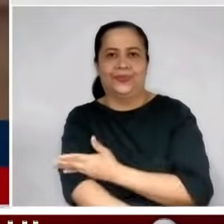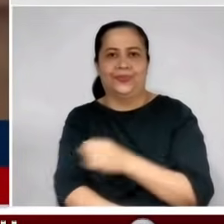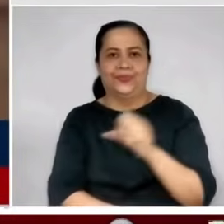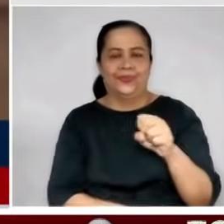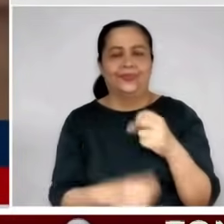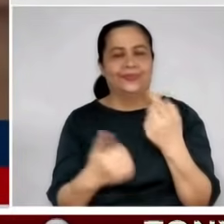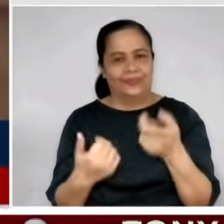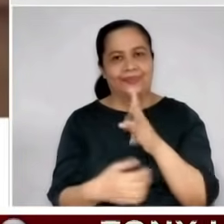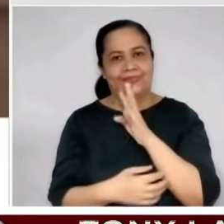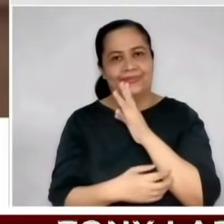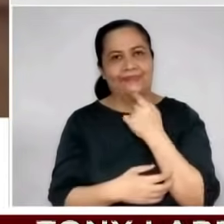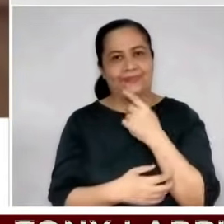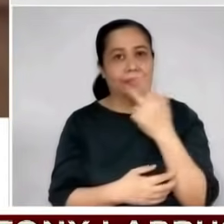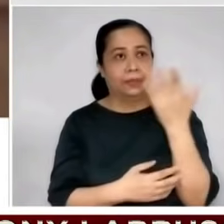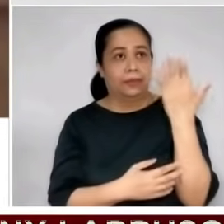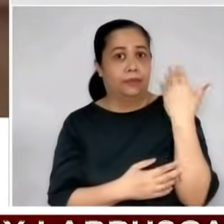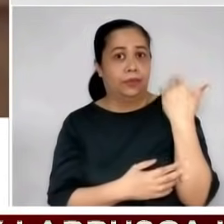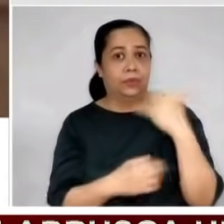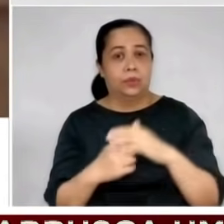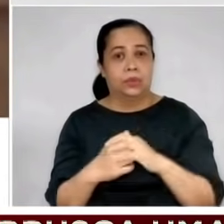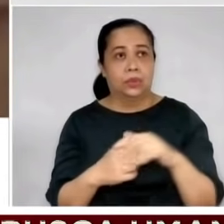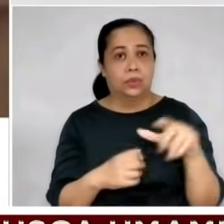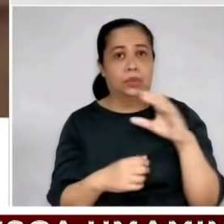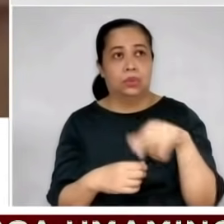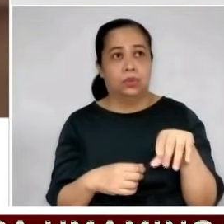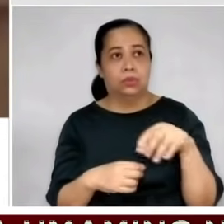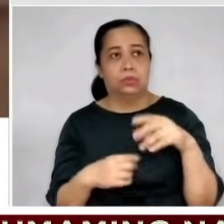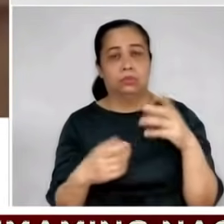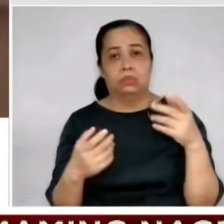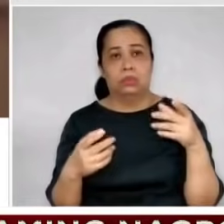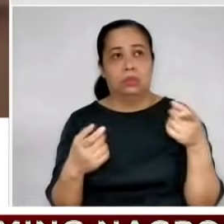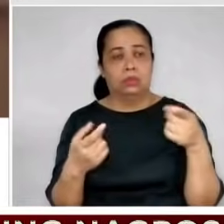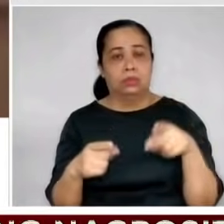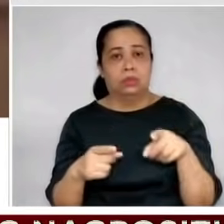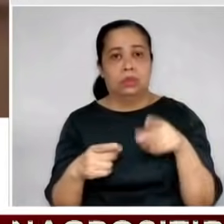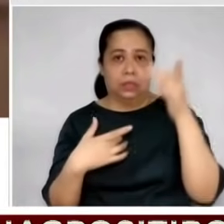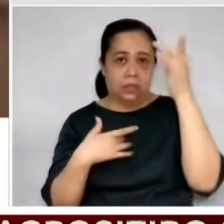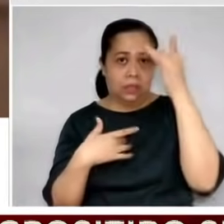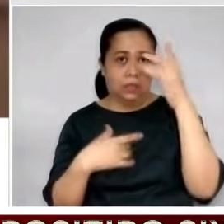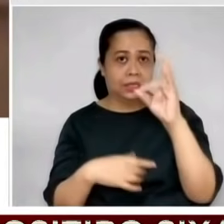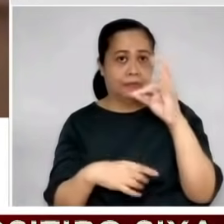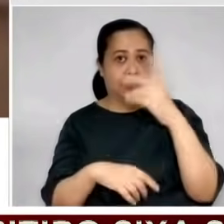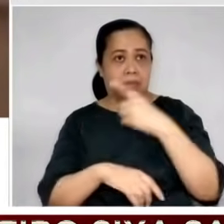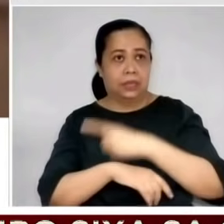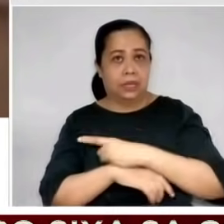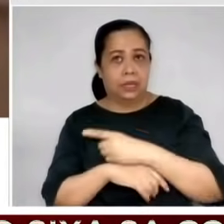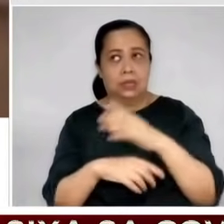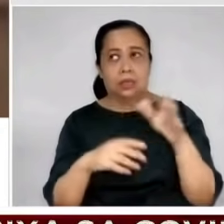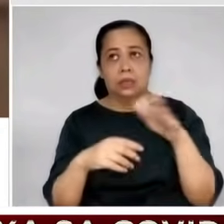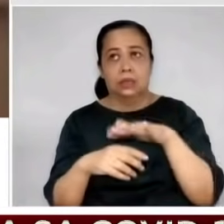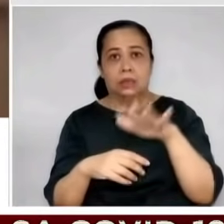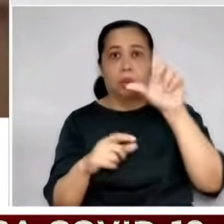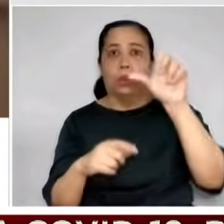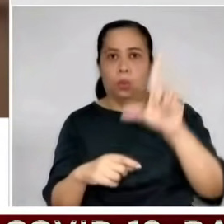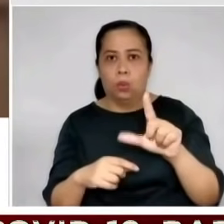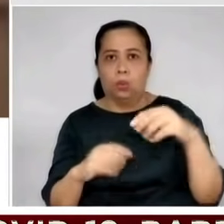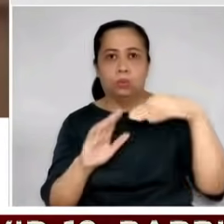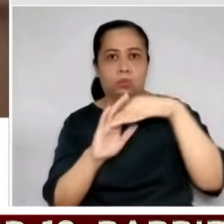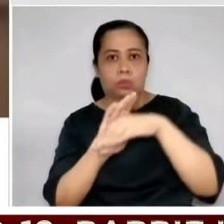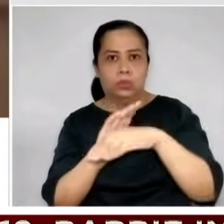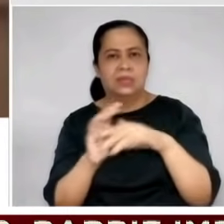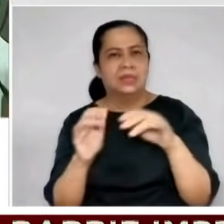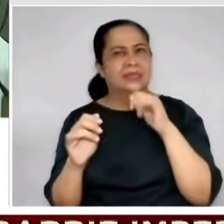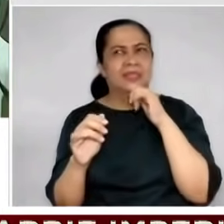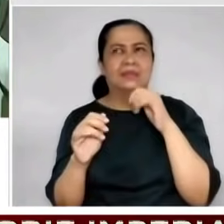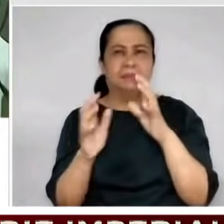said previously, yung kaso natin, yung 7-day moving average natin ay bumaba. No? Although it's still not